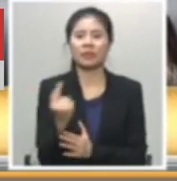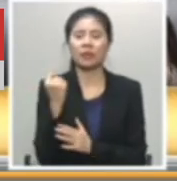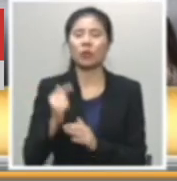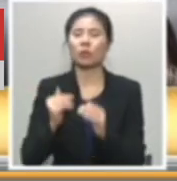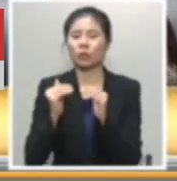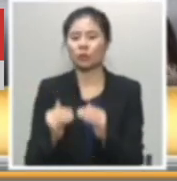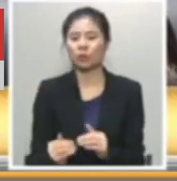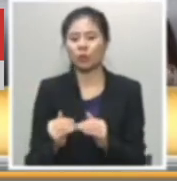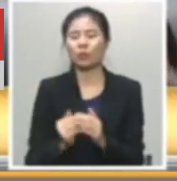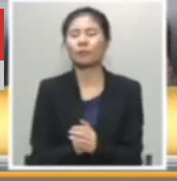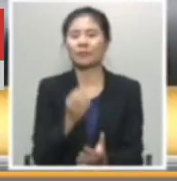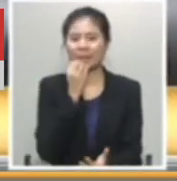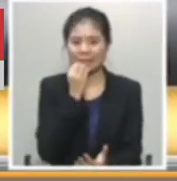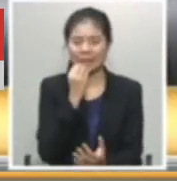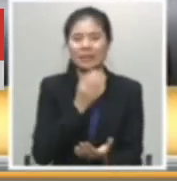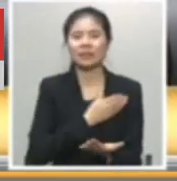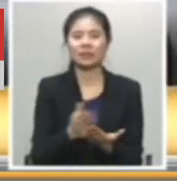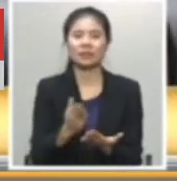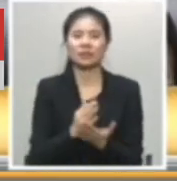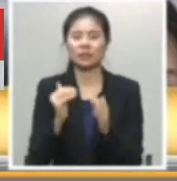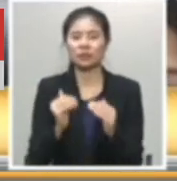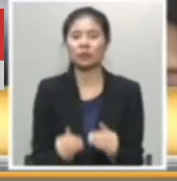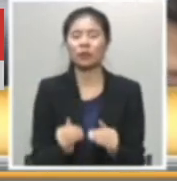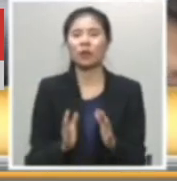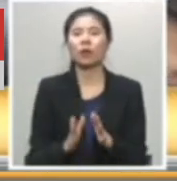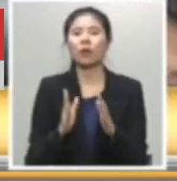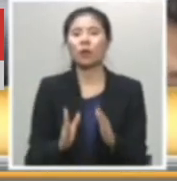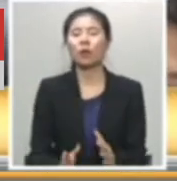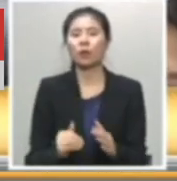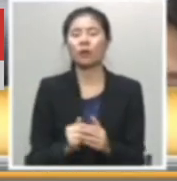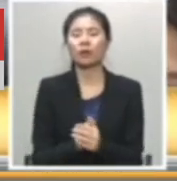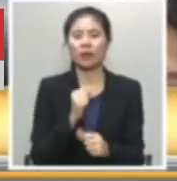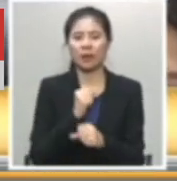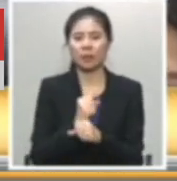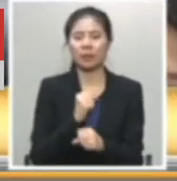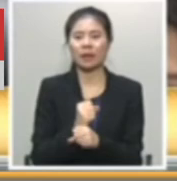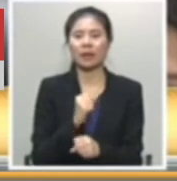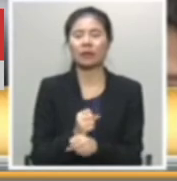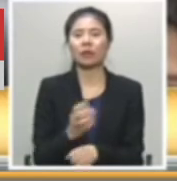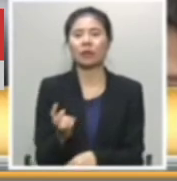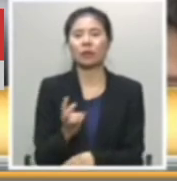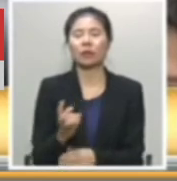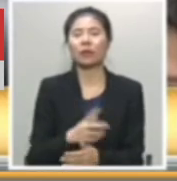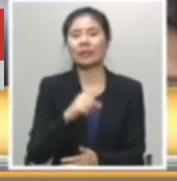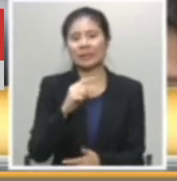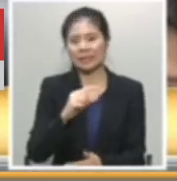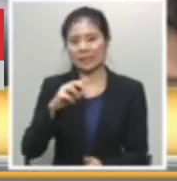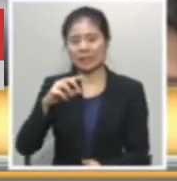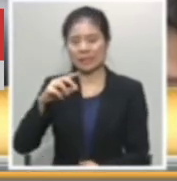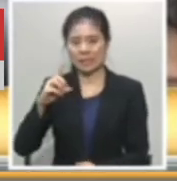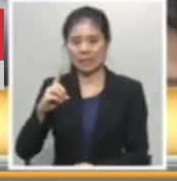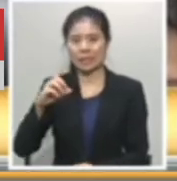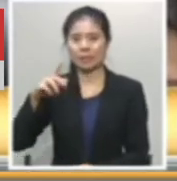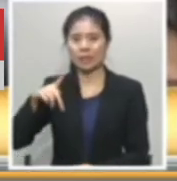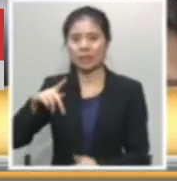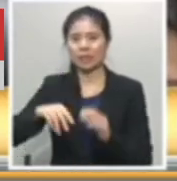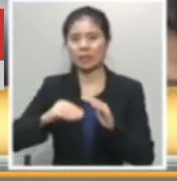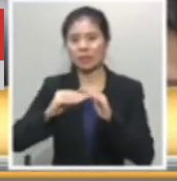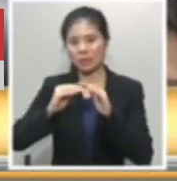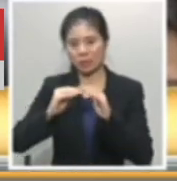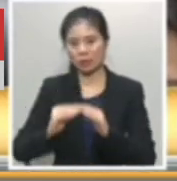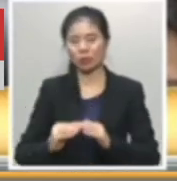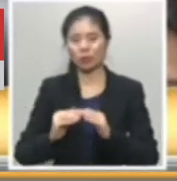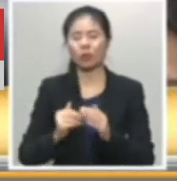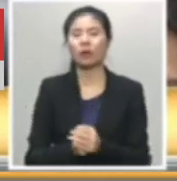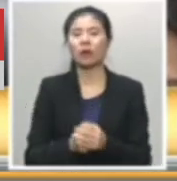งรายได้และการจ้างงานลดลงและที่สำคัญ GDP ก็จะต่ำกว่า3ด้วยการส่ง